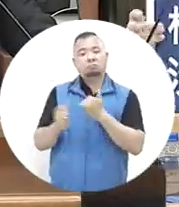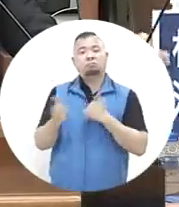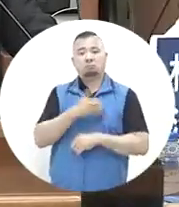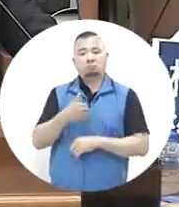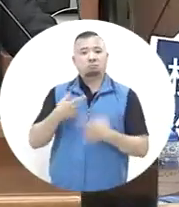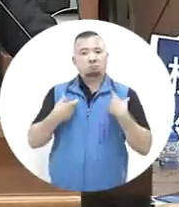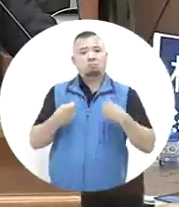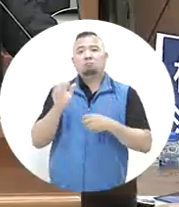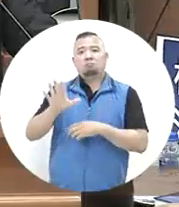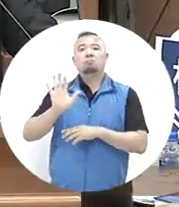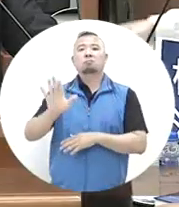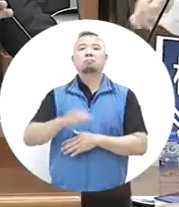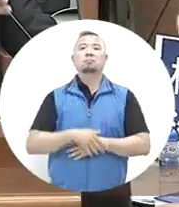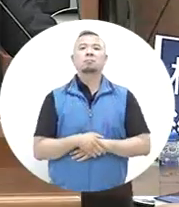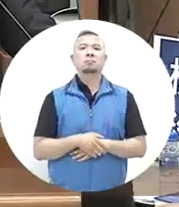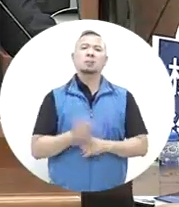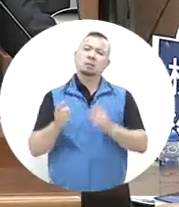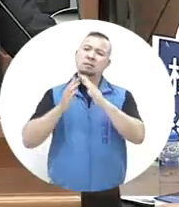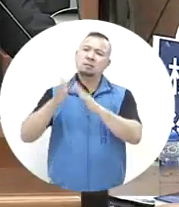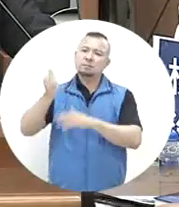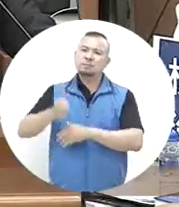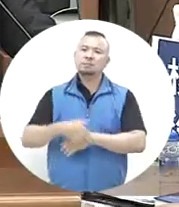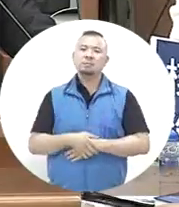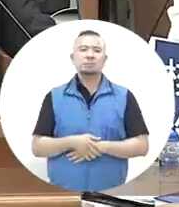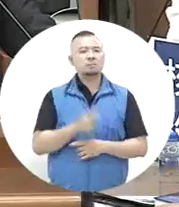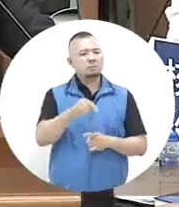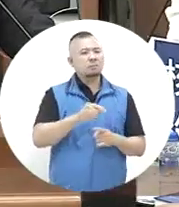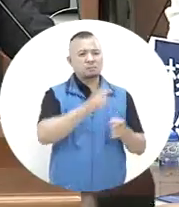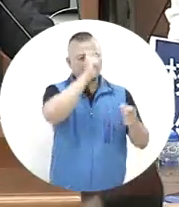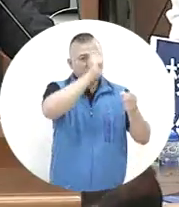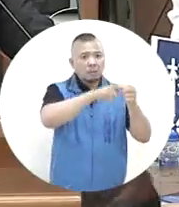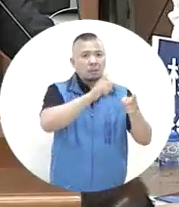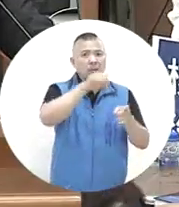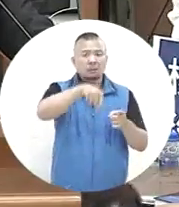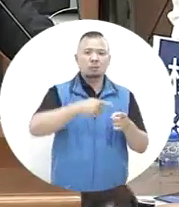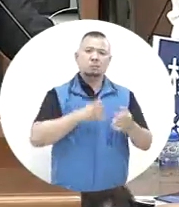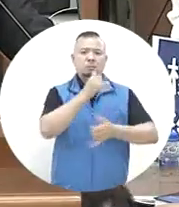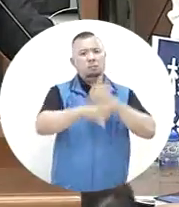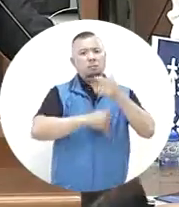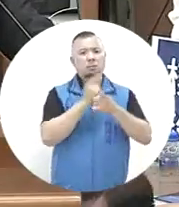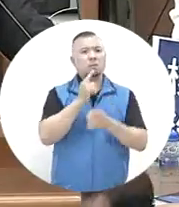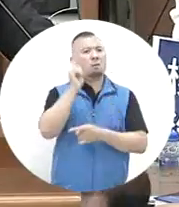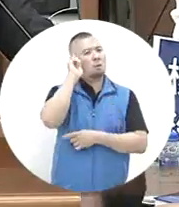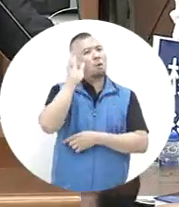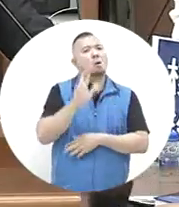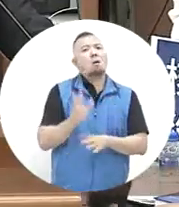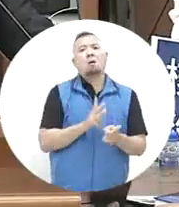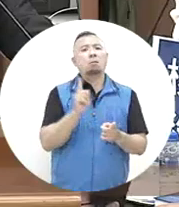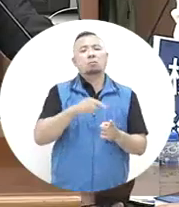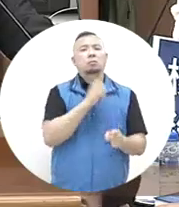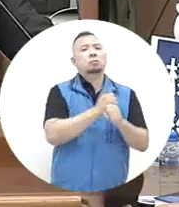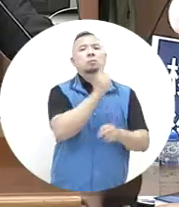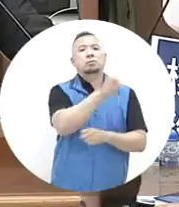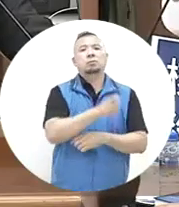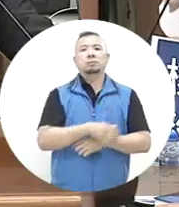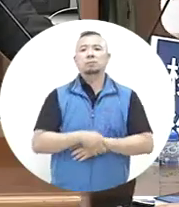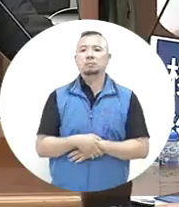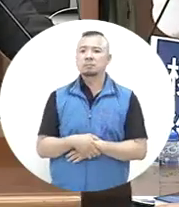这样两层也做不到啊，所以理想很丰富啊，现实却很骨感，更没有做不到啊。 你能做不到？